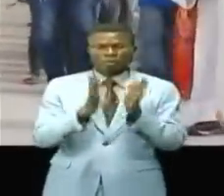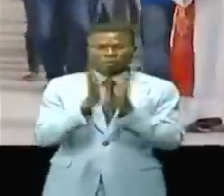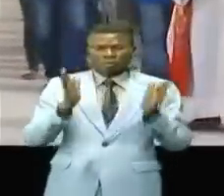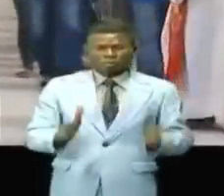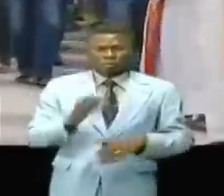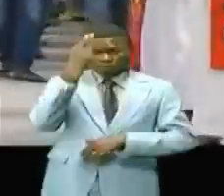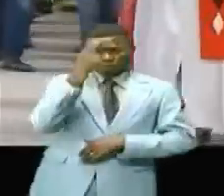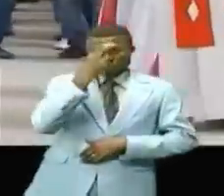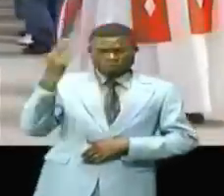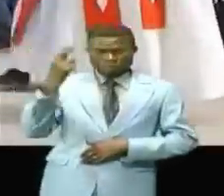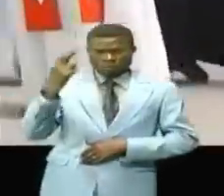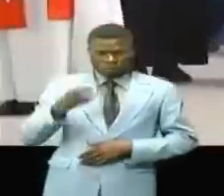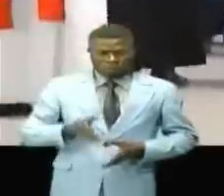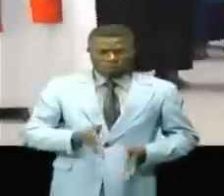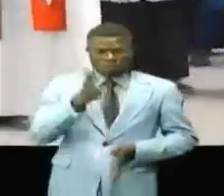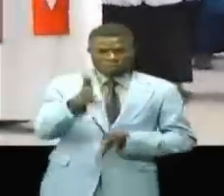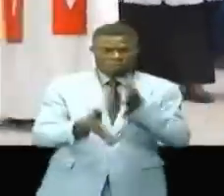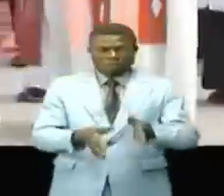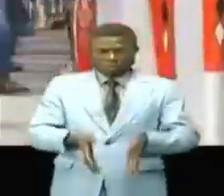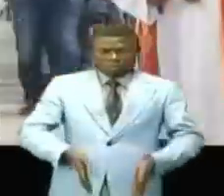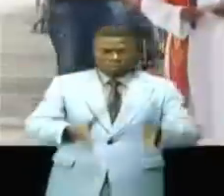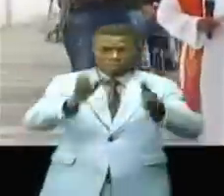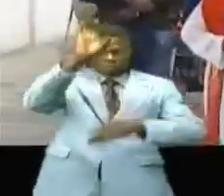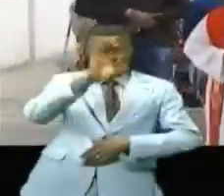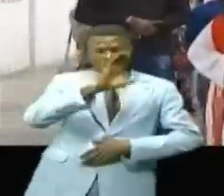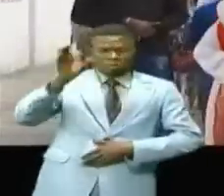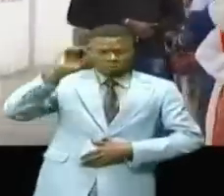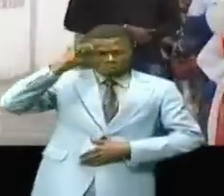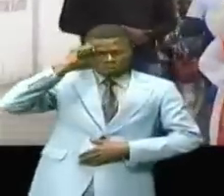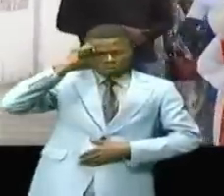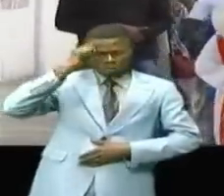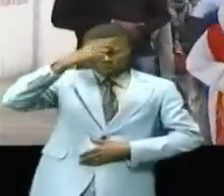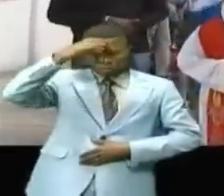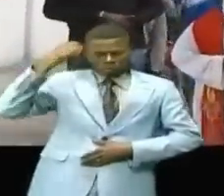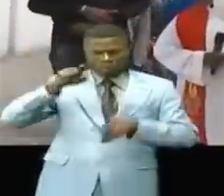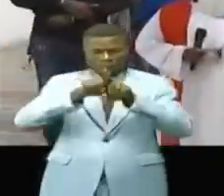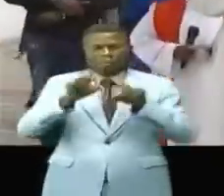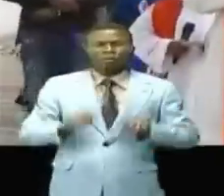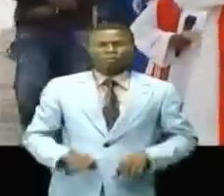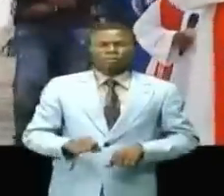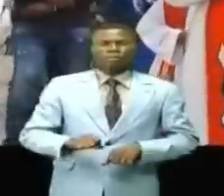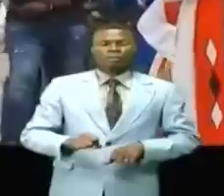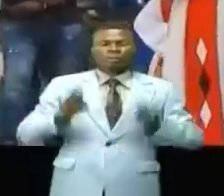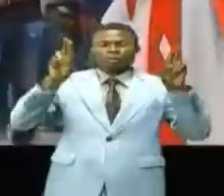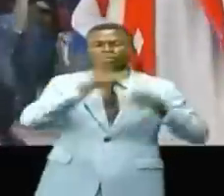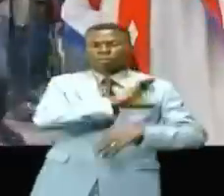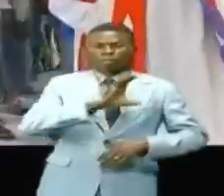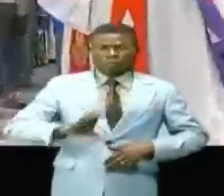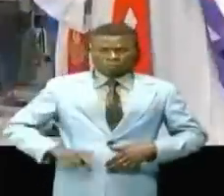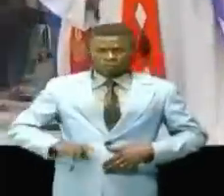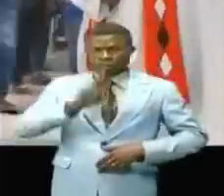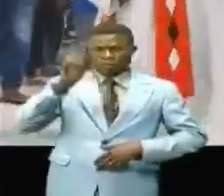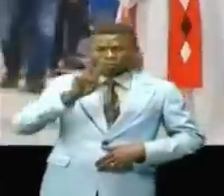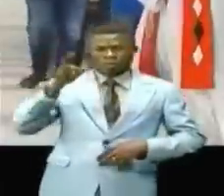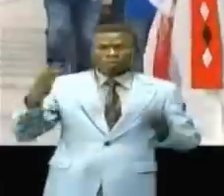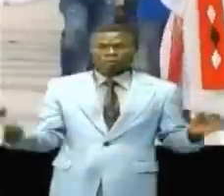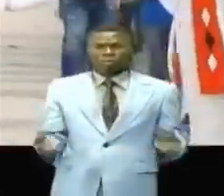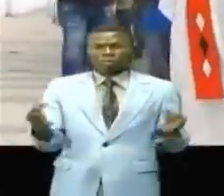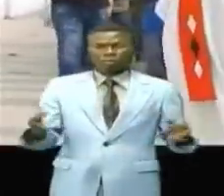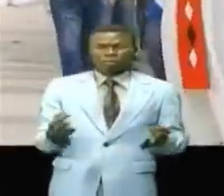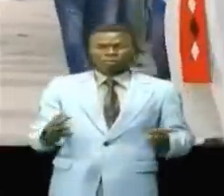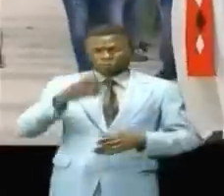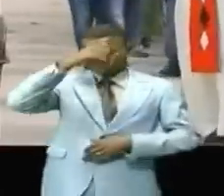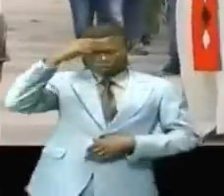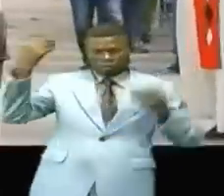ont effectué le chemin de la croix pour commémorer les souffrances et la mort de Christ. Le vendredi saint comporte aussi la célébration de la passion